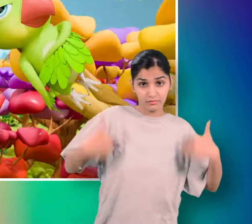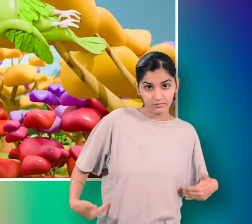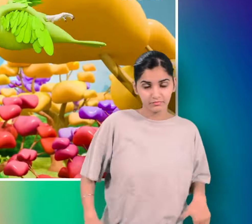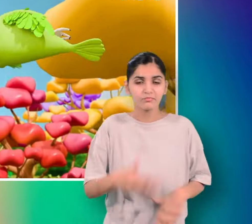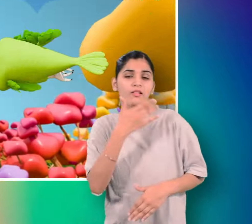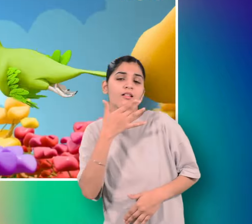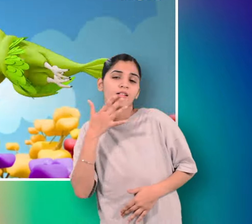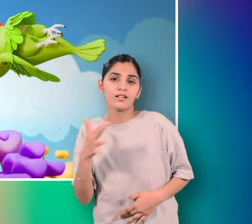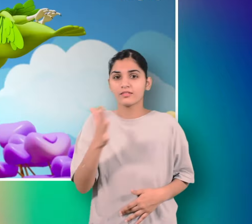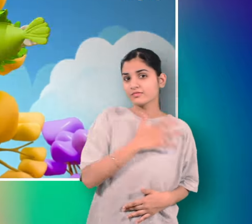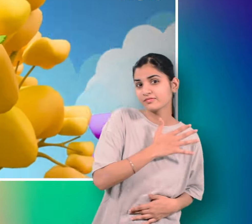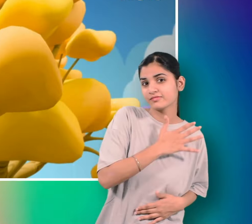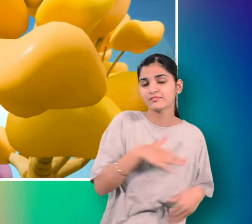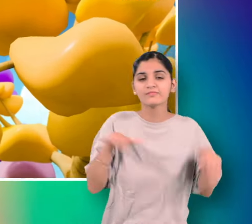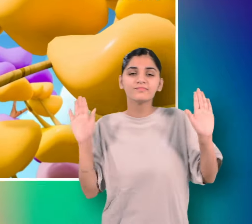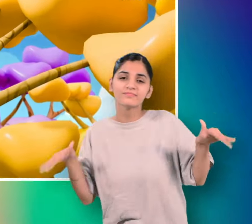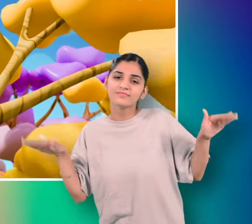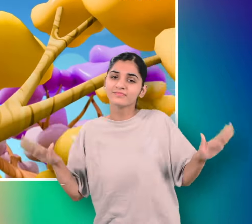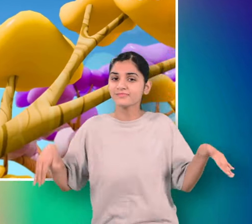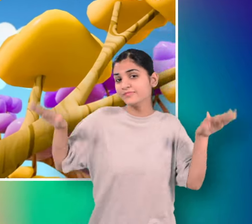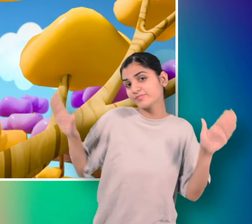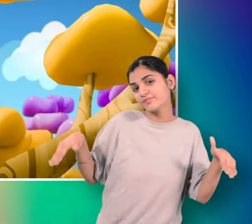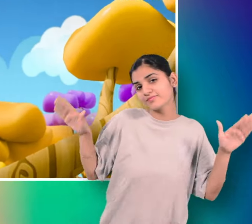हूं हरे रंग का तोता